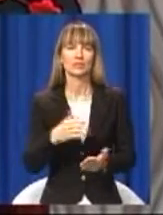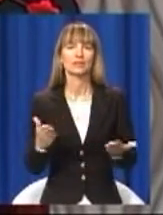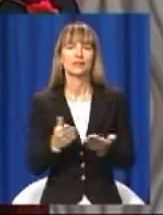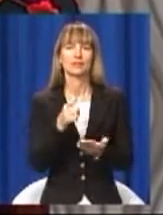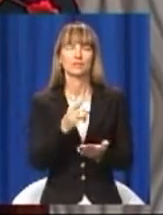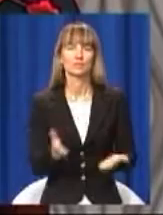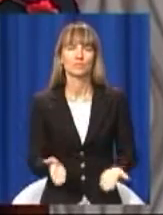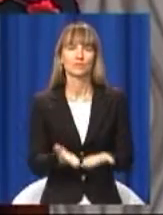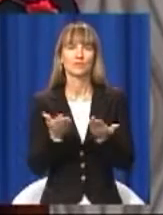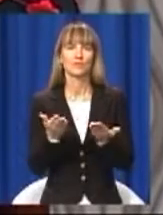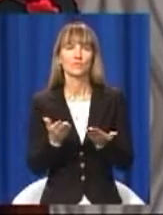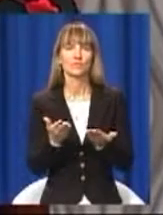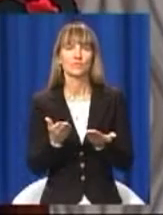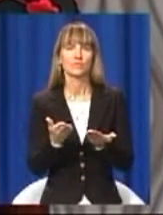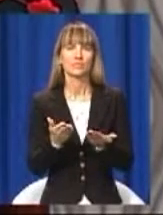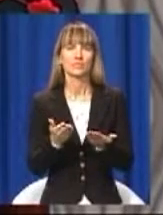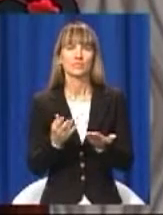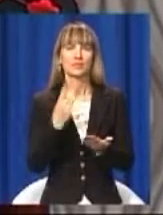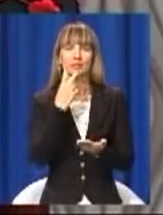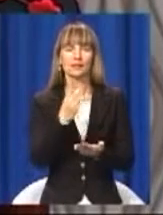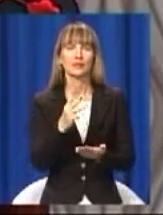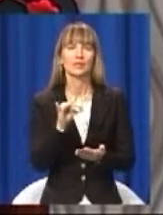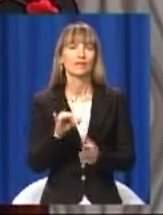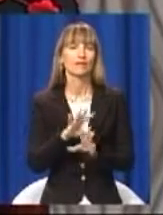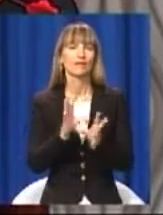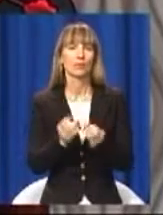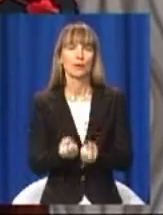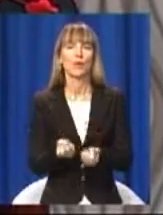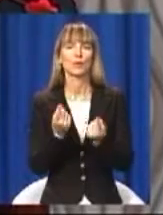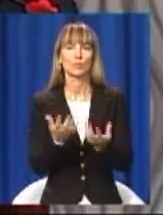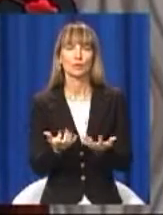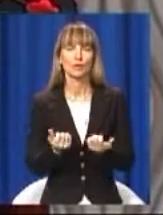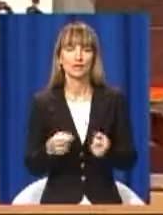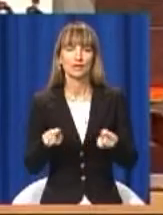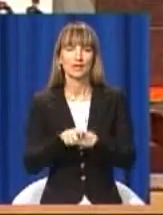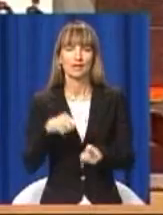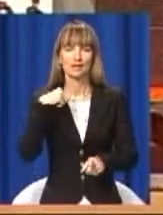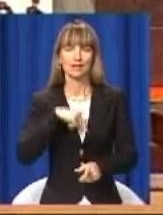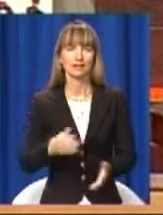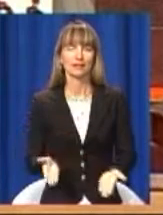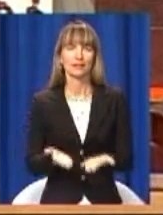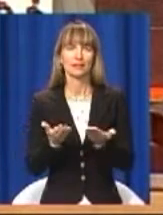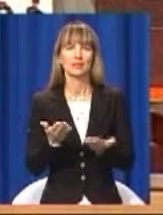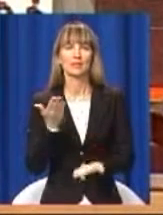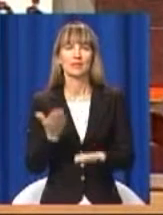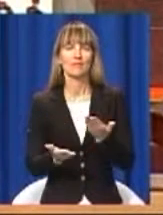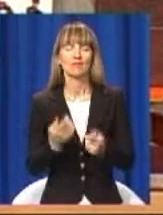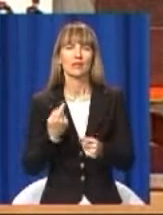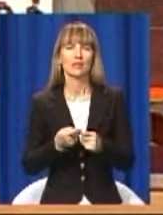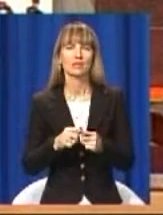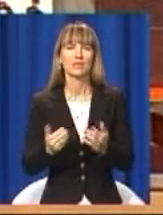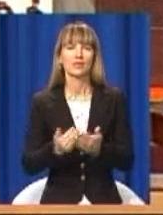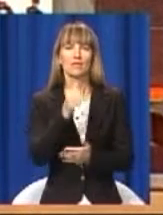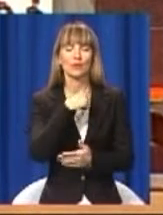от його святкуєш і взагалі, як, звідки черпаєш таке натхнення? Ну, мабуть, це